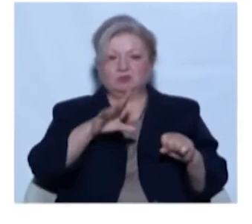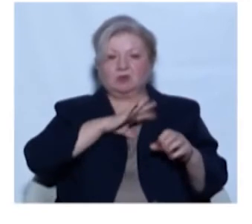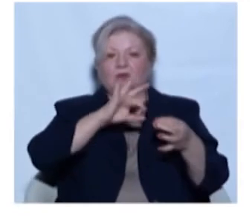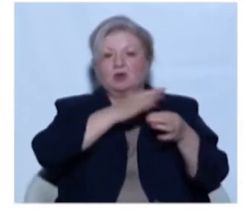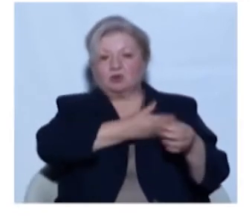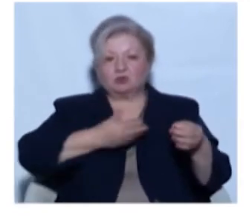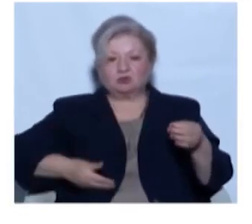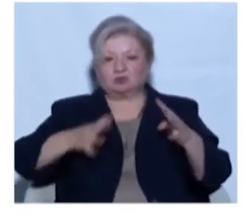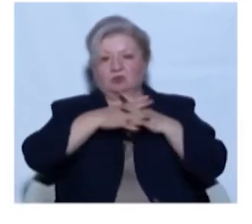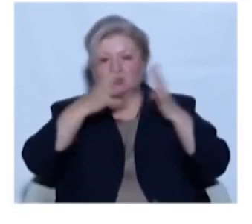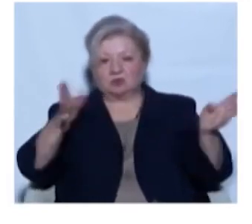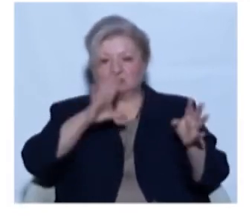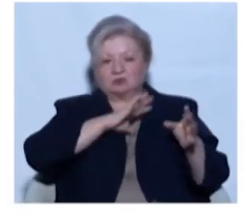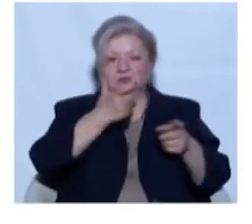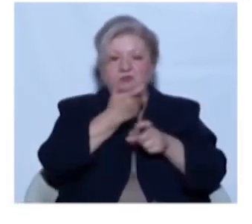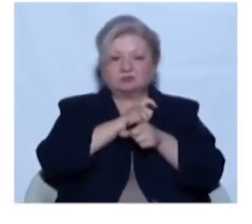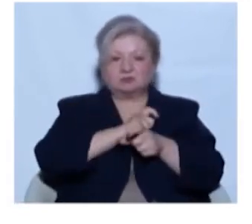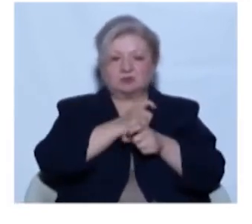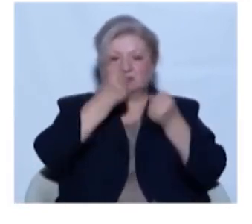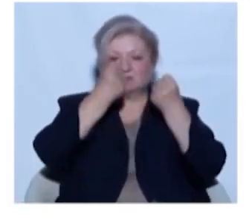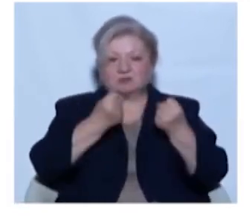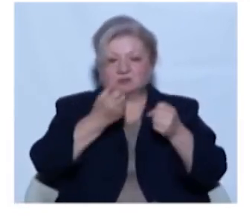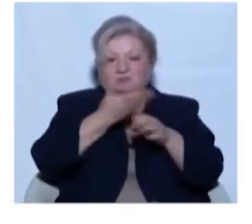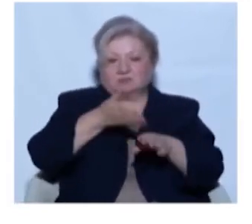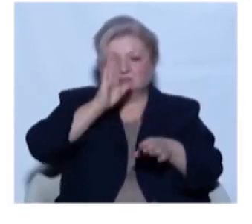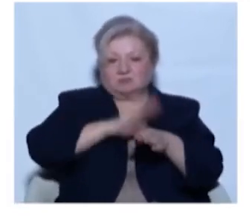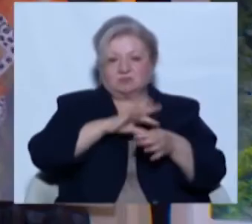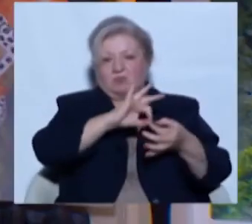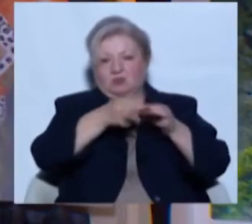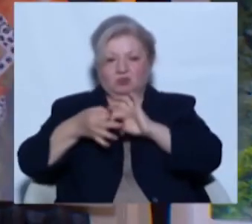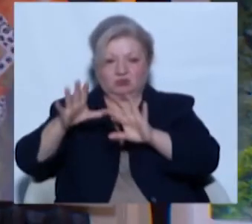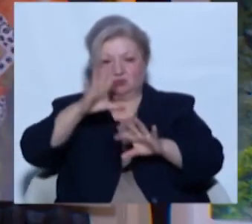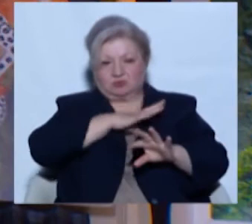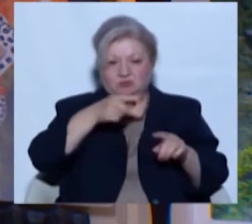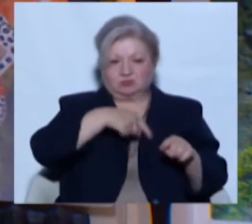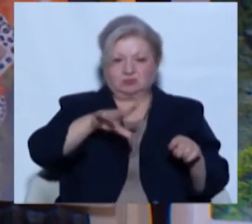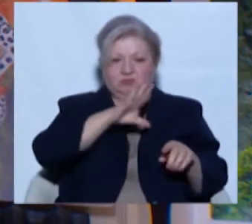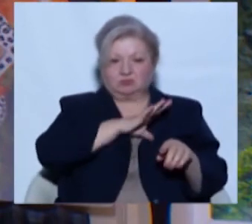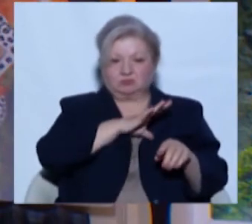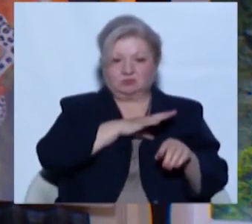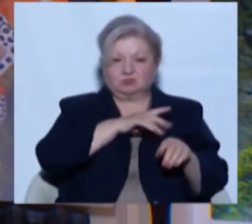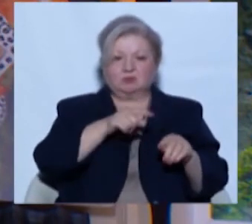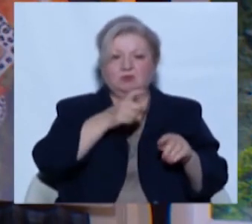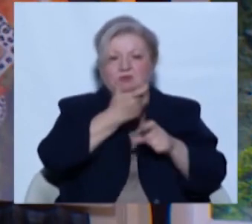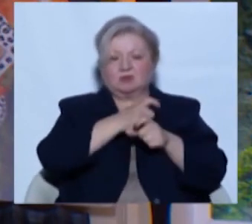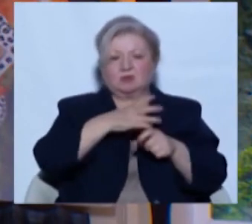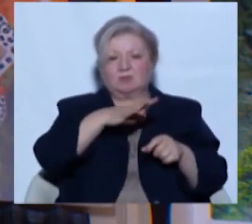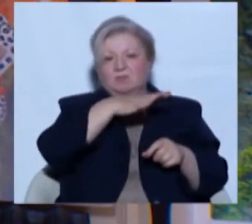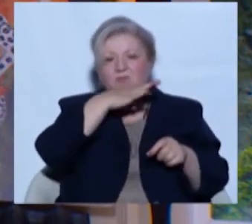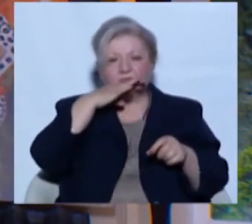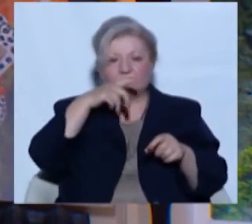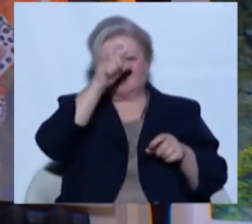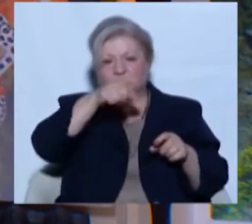პროცესი სოციალისტური სისტემის დემონტაჟის პროცესში, რომელმაც შეიწირა ათეულ ათასობით